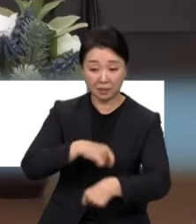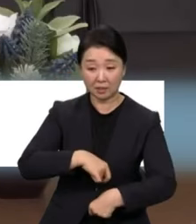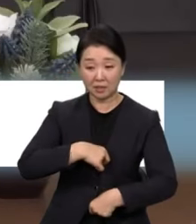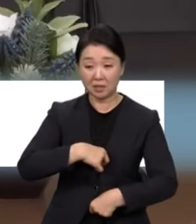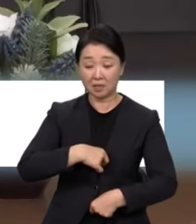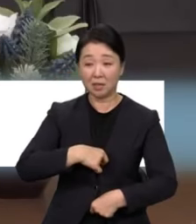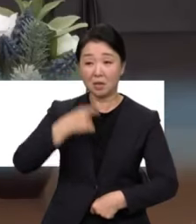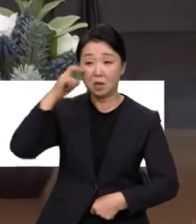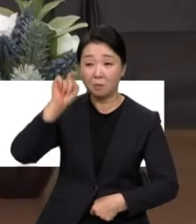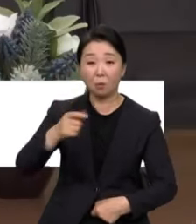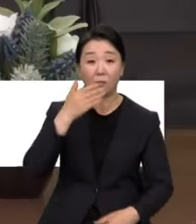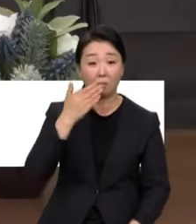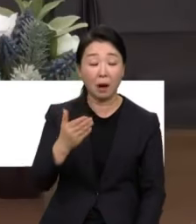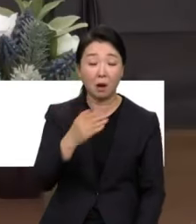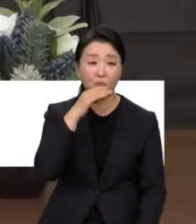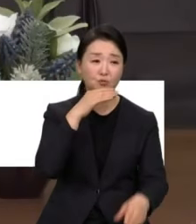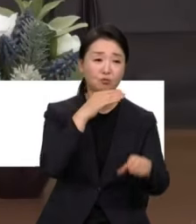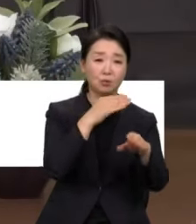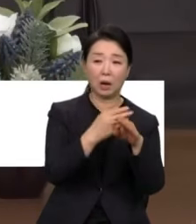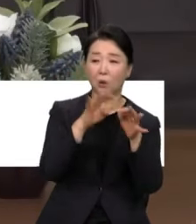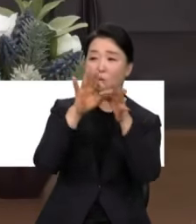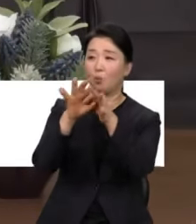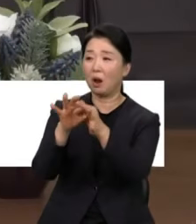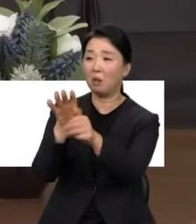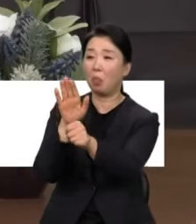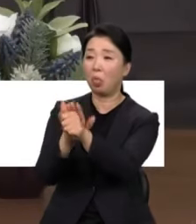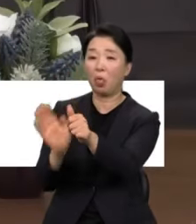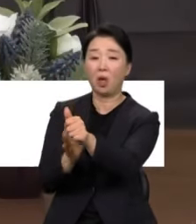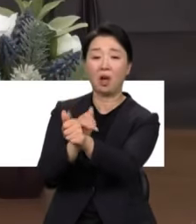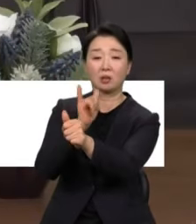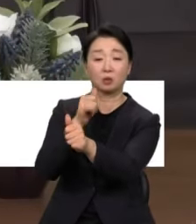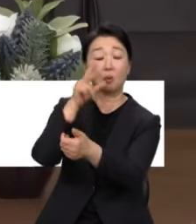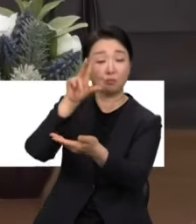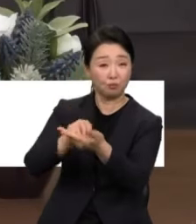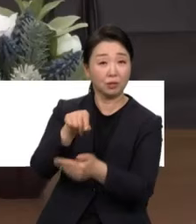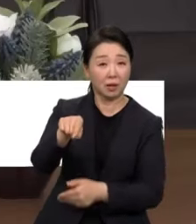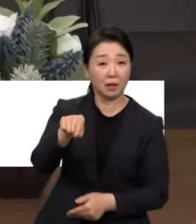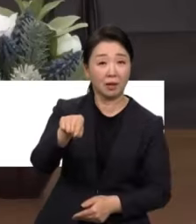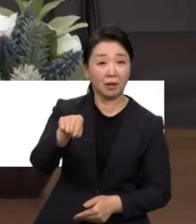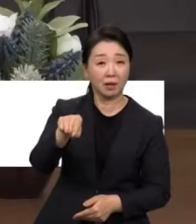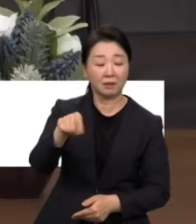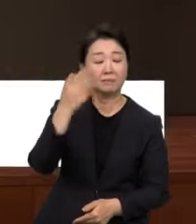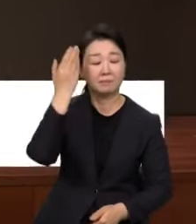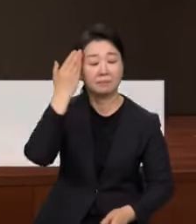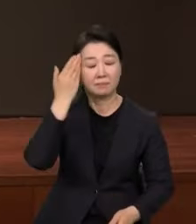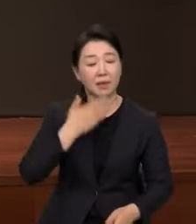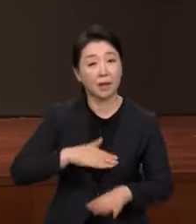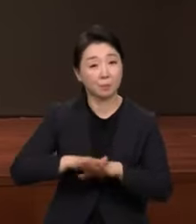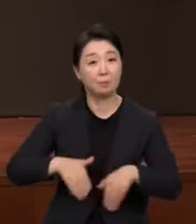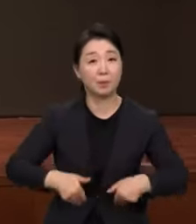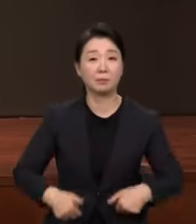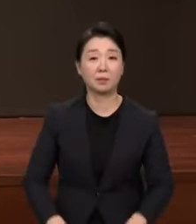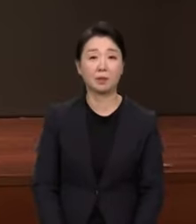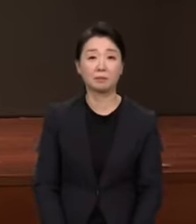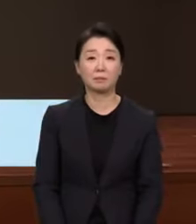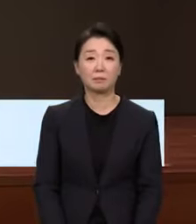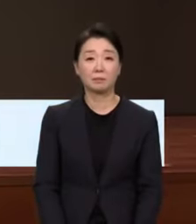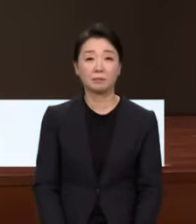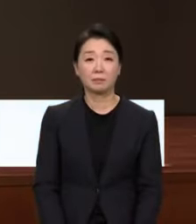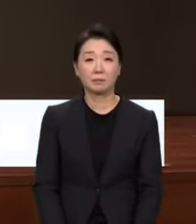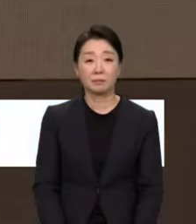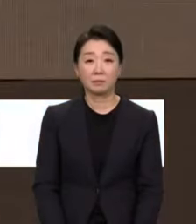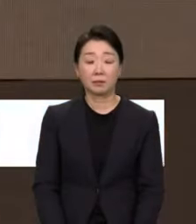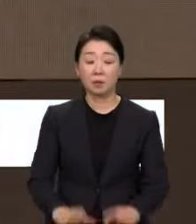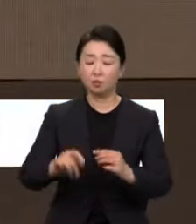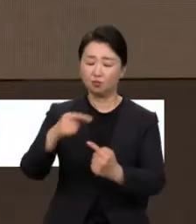다가갈 수 있지 않을까. 북한 개입 여부가 문제된다라는 것이 사실은 상식입니다. 과거 국정농단 사건을